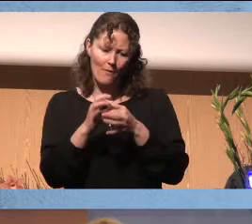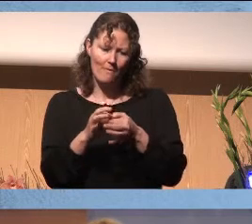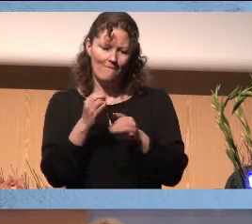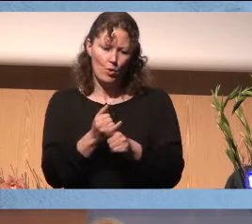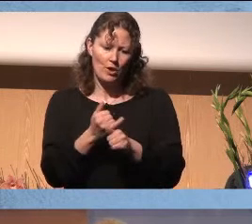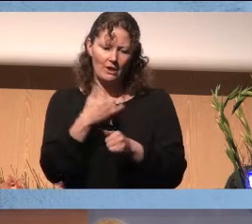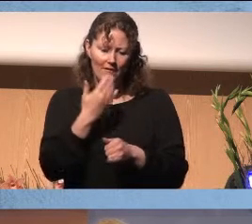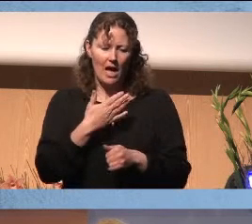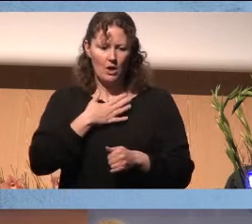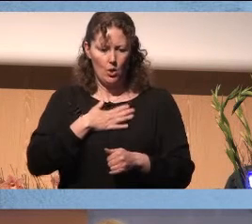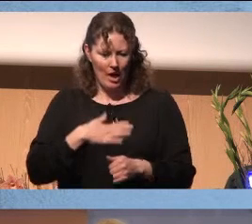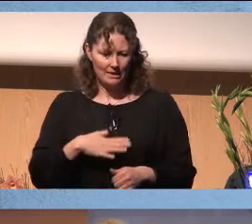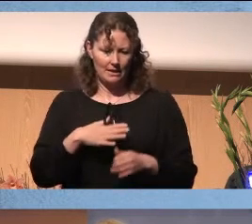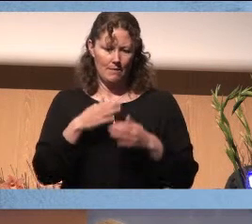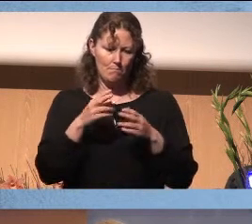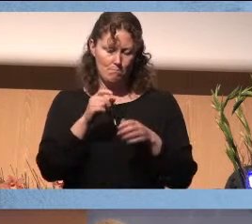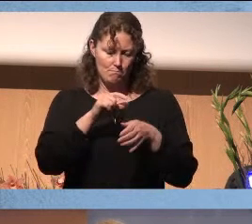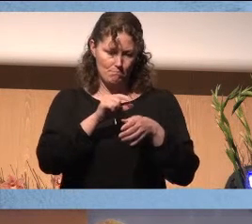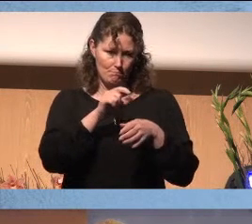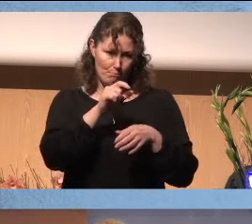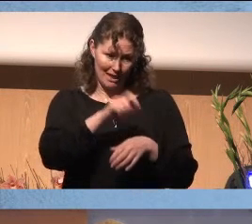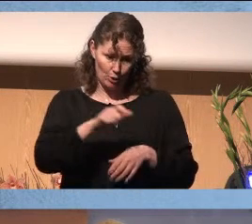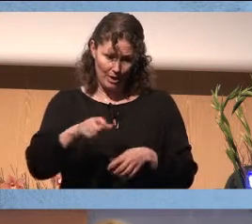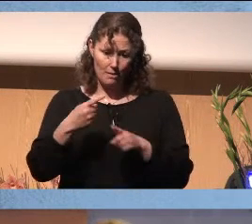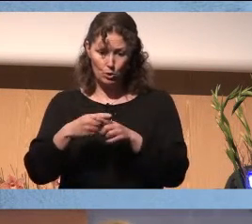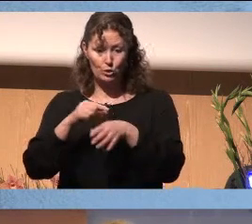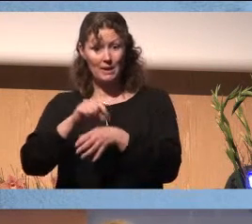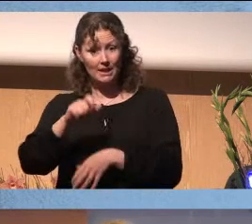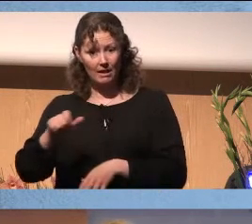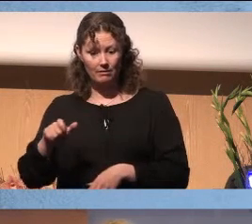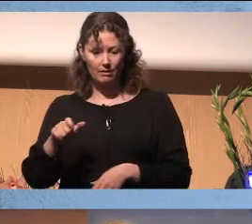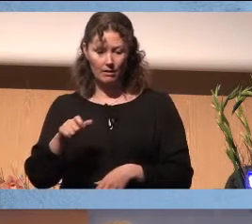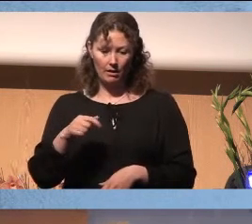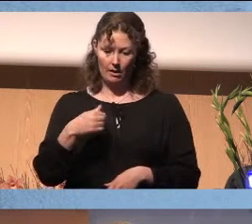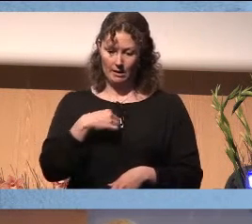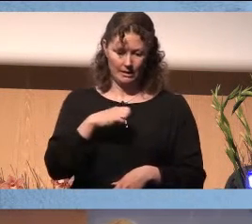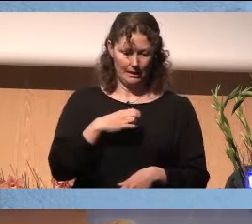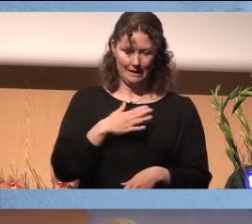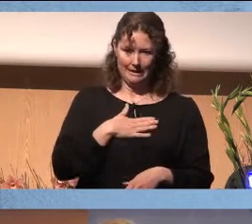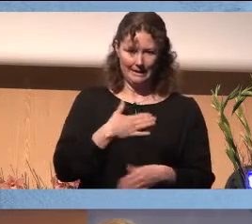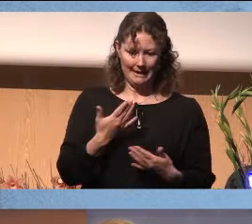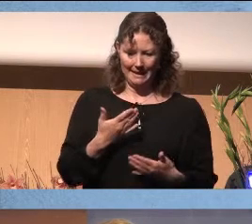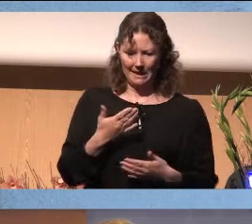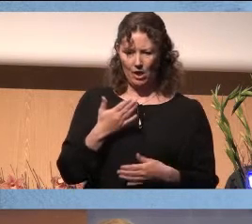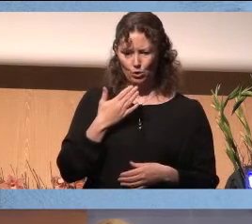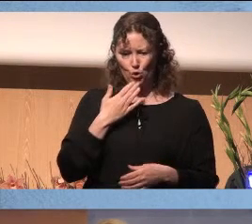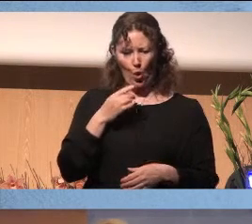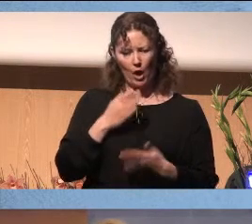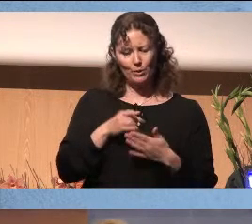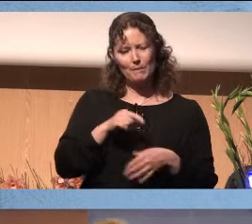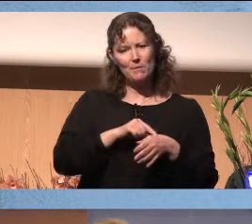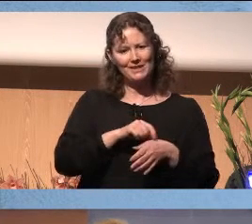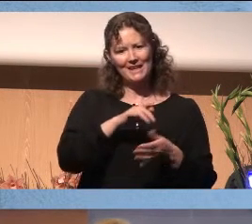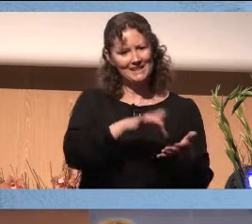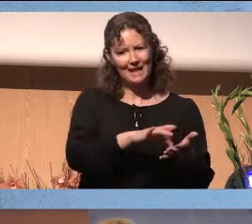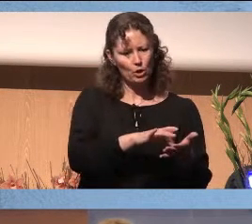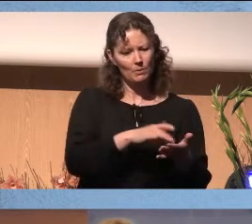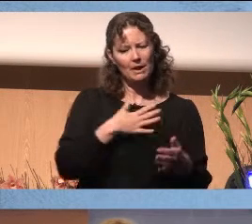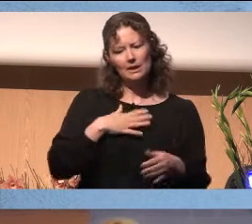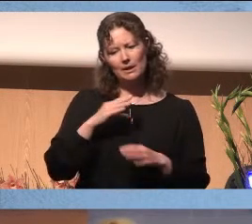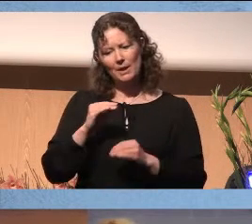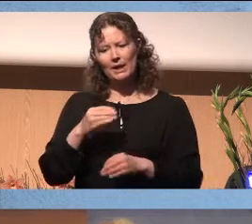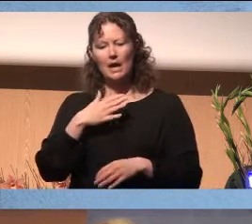være helsepersonell og pasient. Jeg liker ikke så godt dette med pasienten I sentrum. Jeg liker bedre